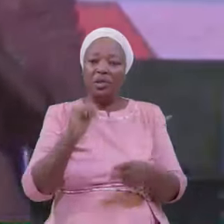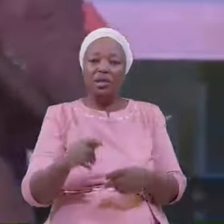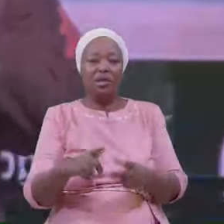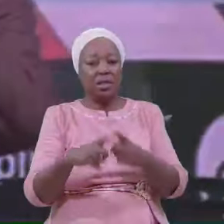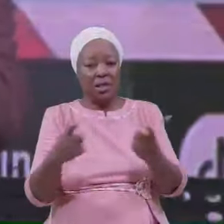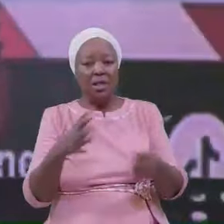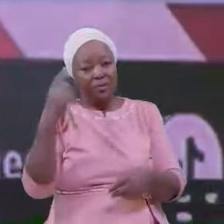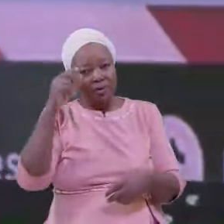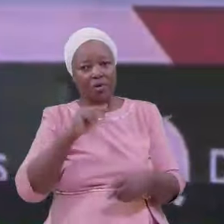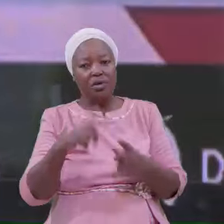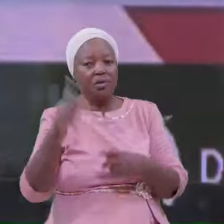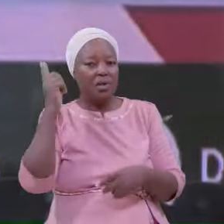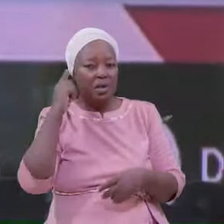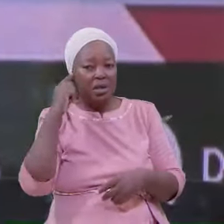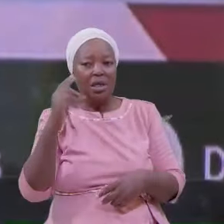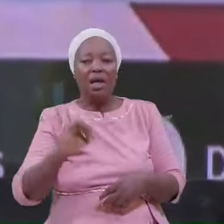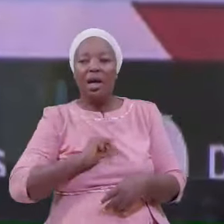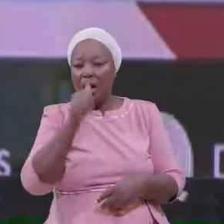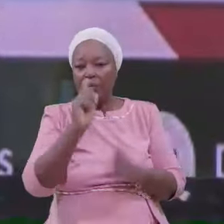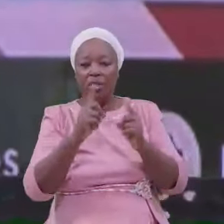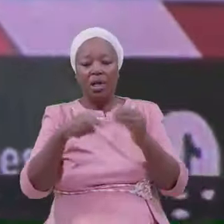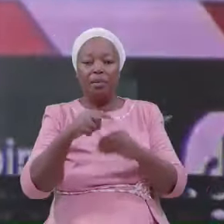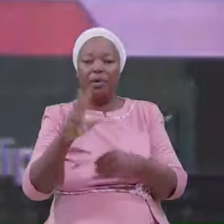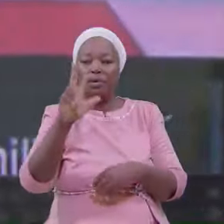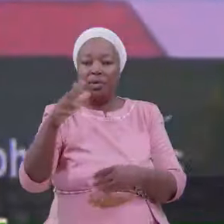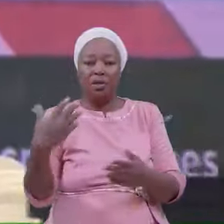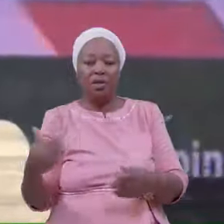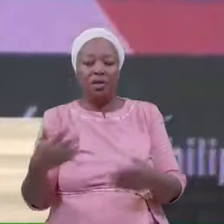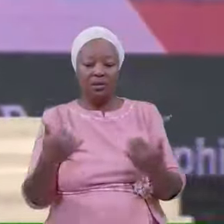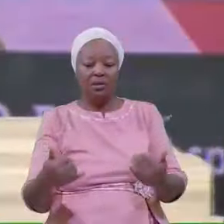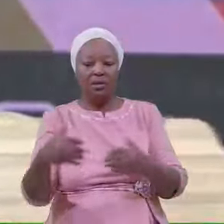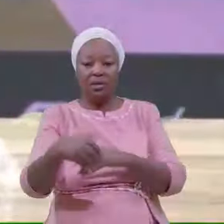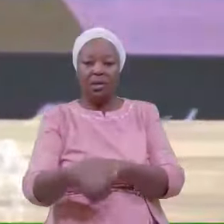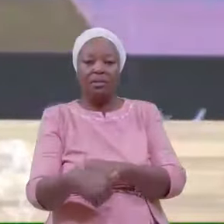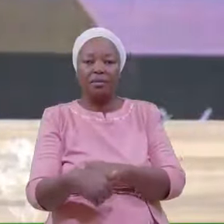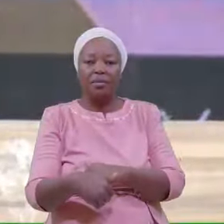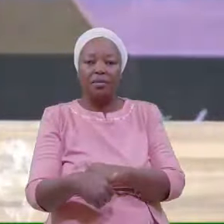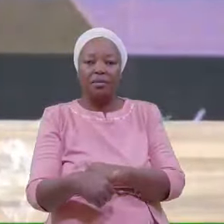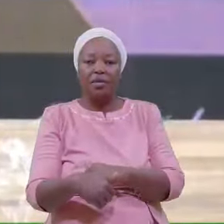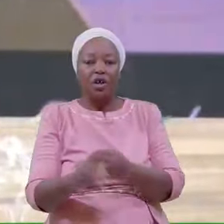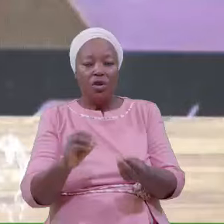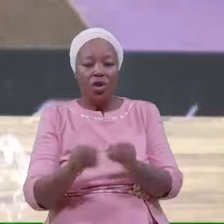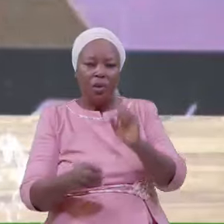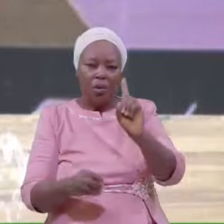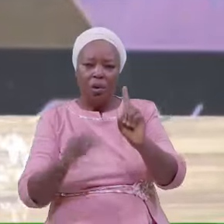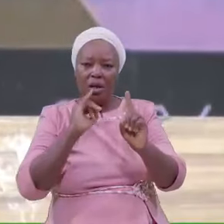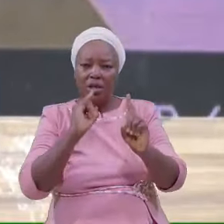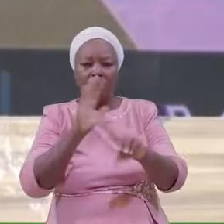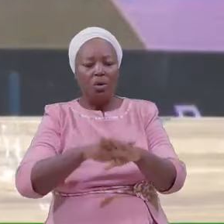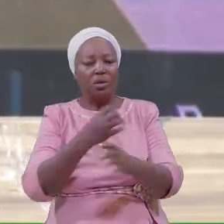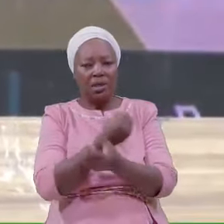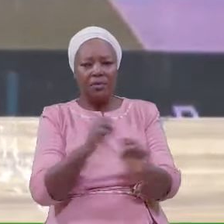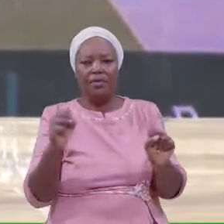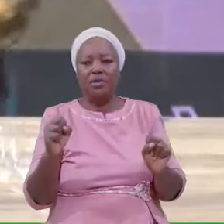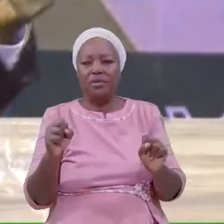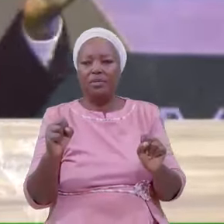kapangyarihan ng Panginoon. I'm talking about three things today. Tatlong bagay sa gabing ito. Number one is on salvation. Ang una